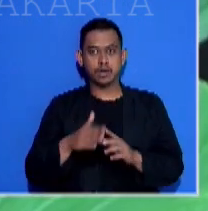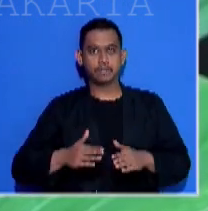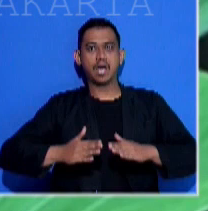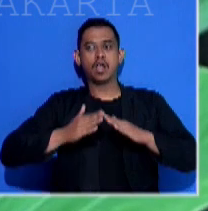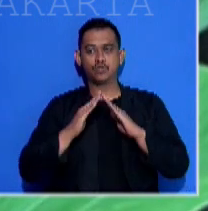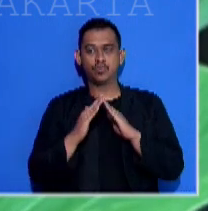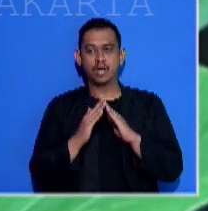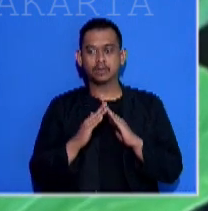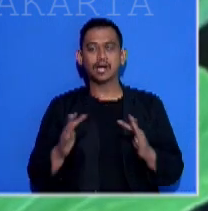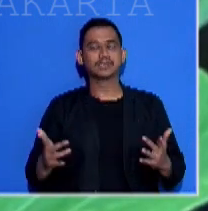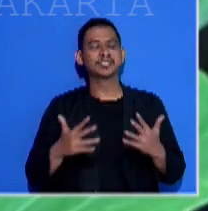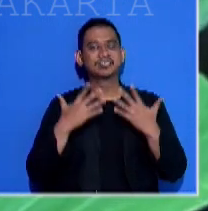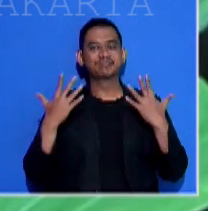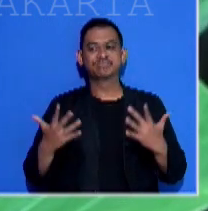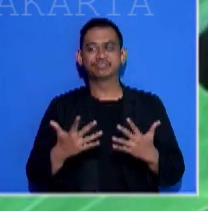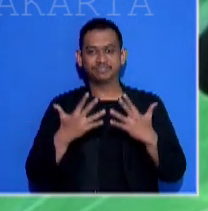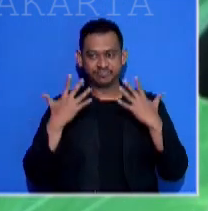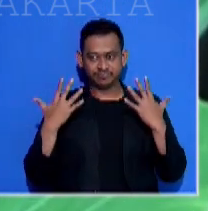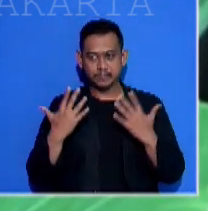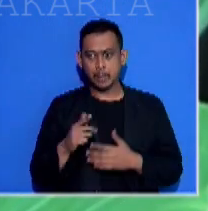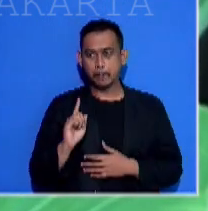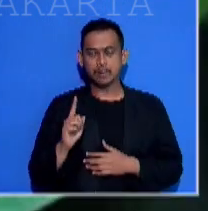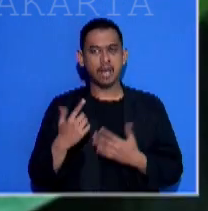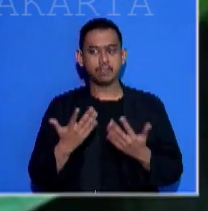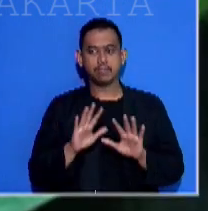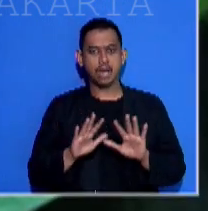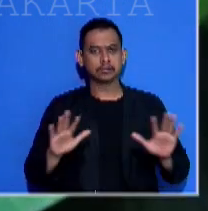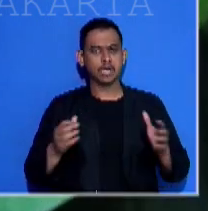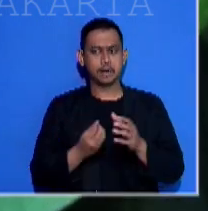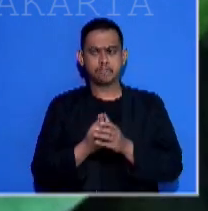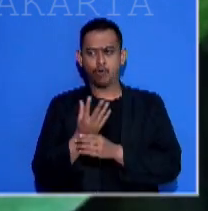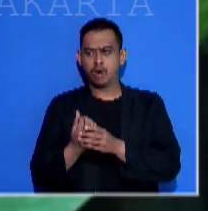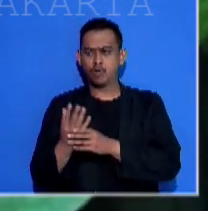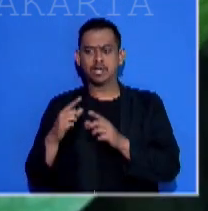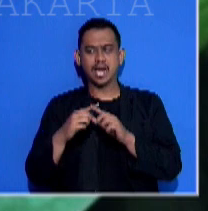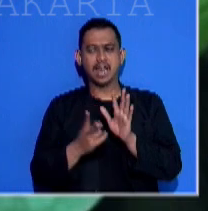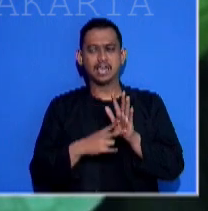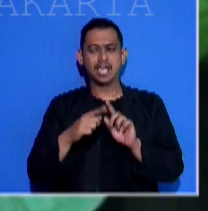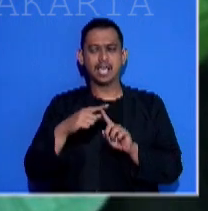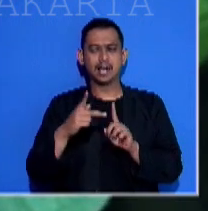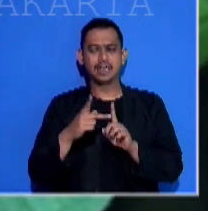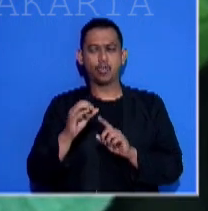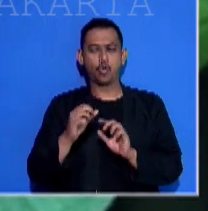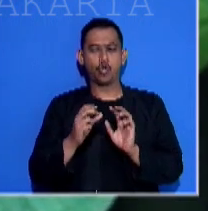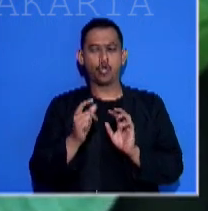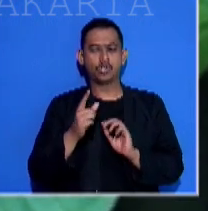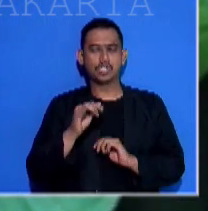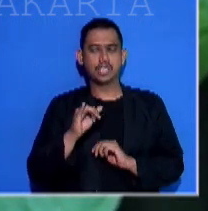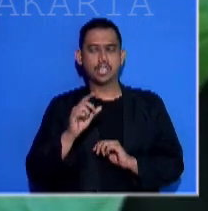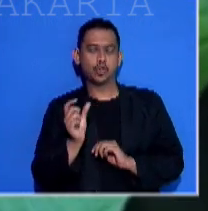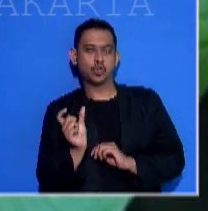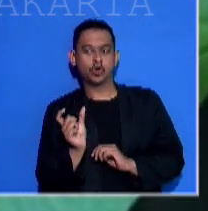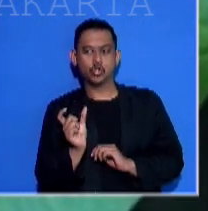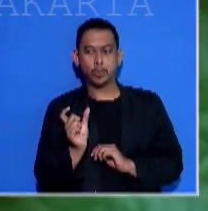Swasananipun edum eyum lan seger, jalaran kathahing taneman antorium ingkang dipun mekaraken lan dipun budidayakaken.